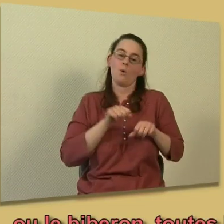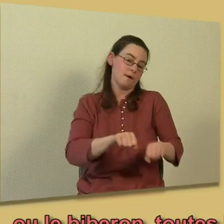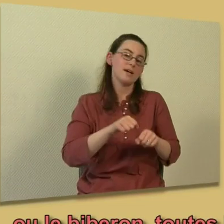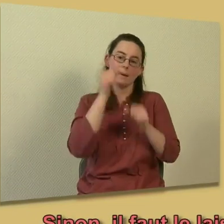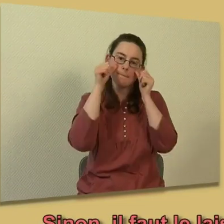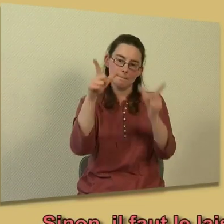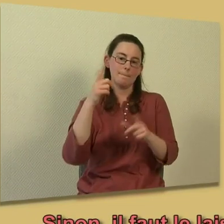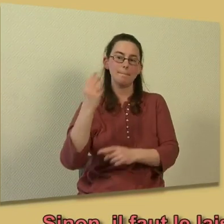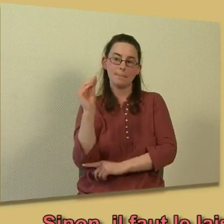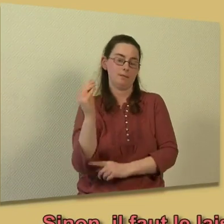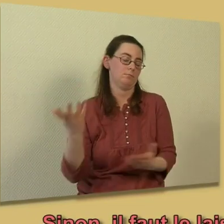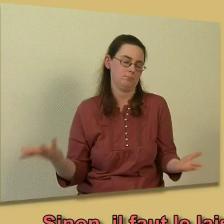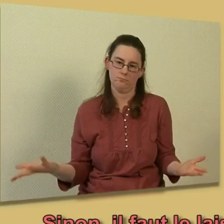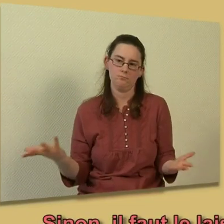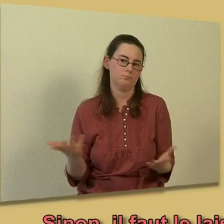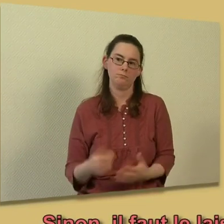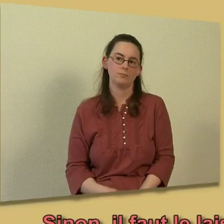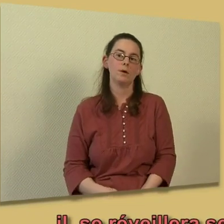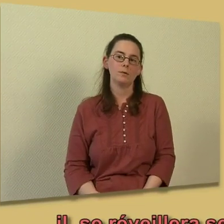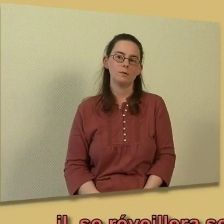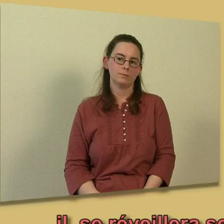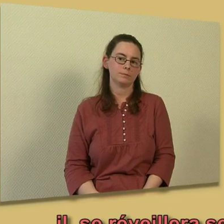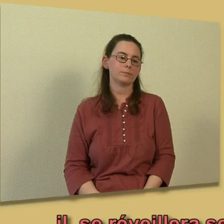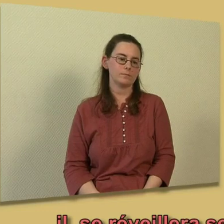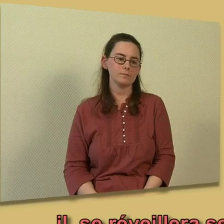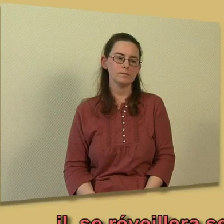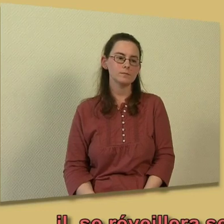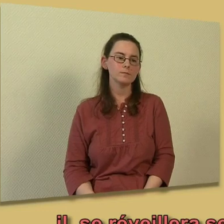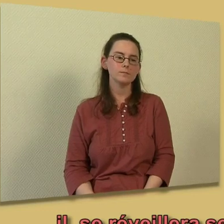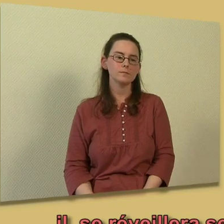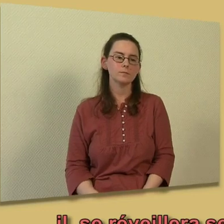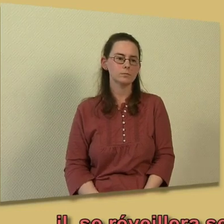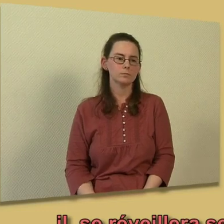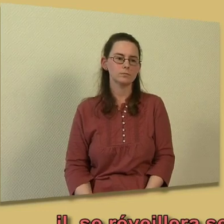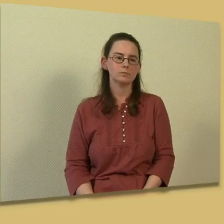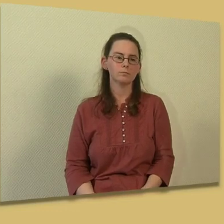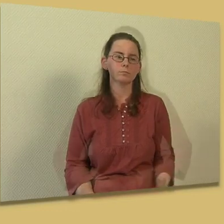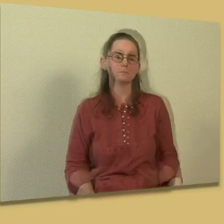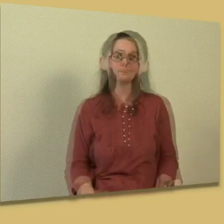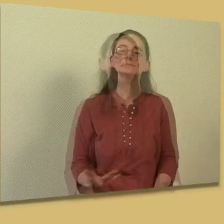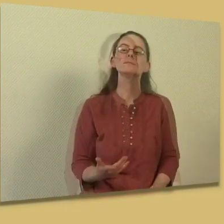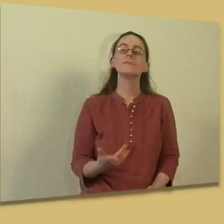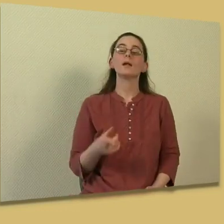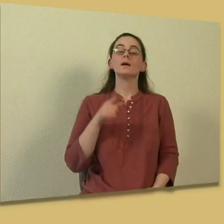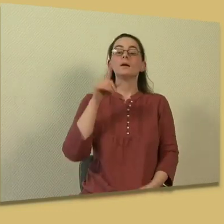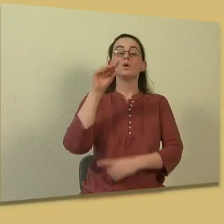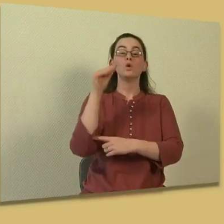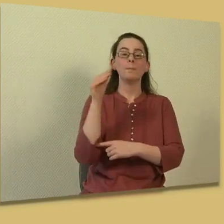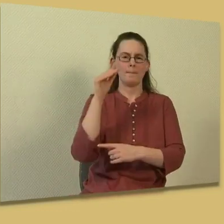réveiller pour la tétée ou le biberon tous les 3 heures. Sinon, il faut le laisser, il se réveillera.